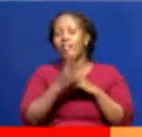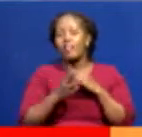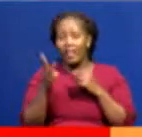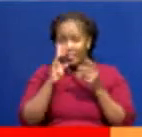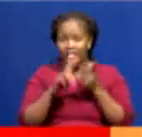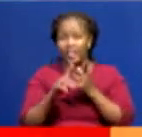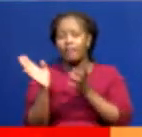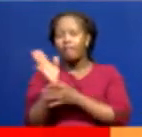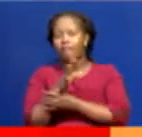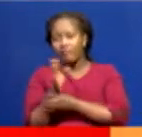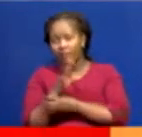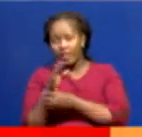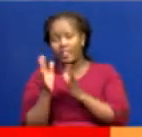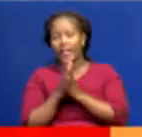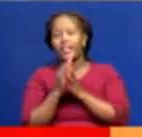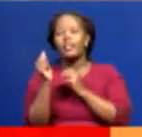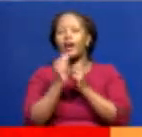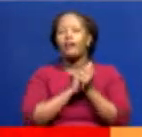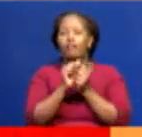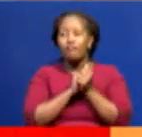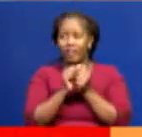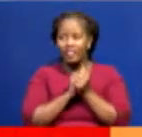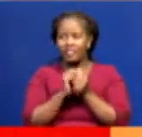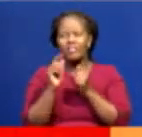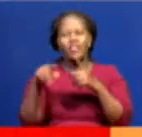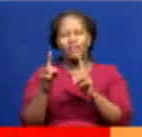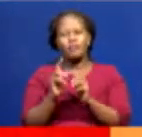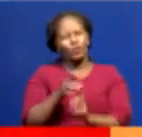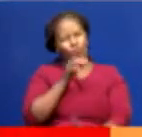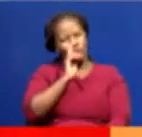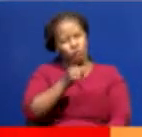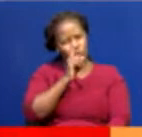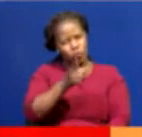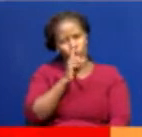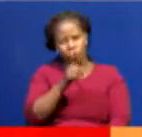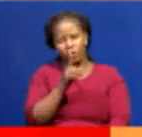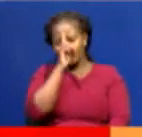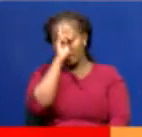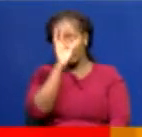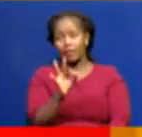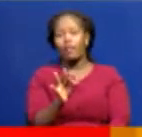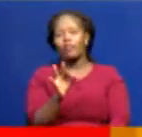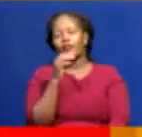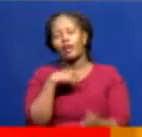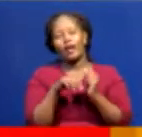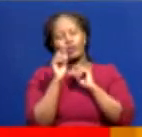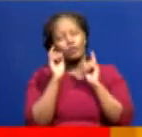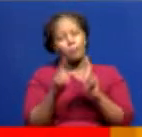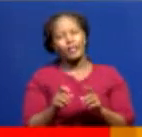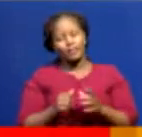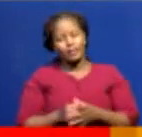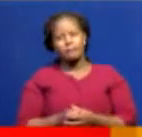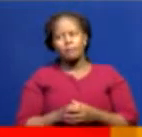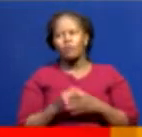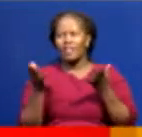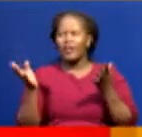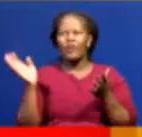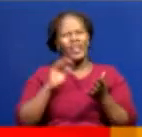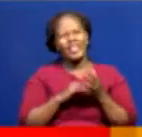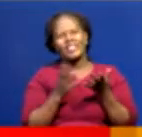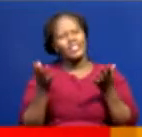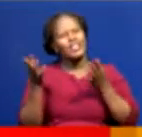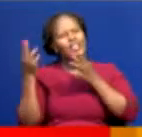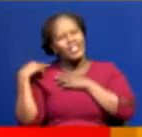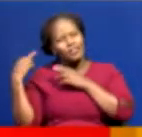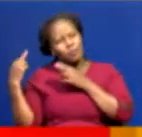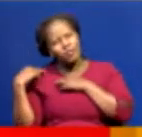Jumatano, Alhamis na Ijumaa, watajua hawajui, itakuwa kitaumana. Turejelee tu hilo swala la maandamano. Jukumu la wale